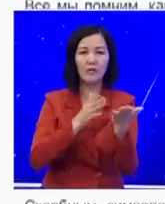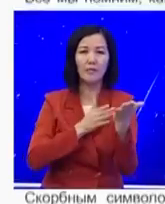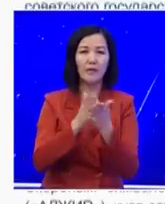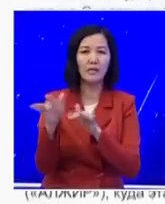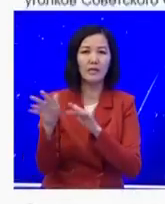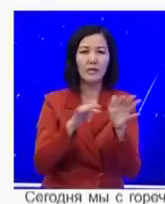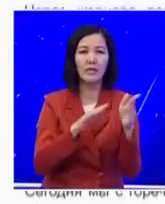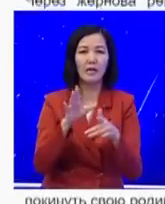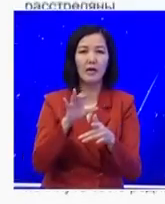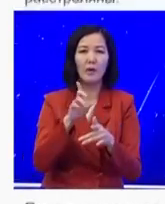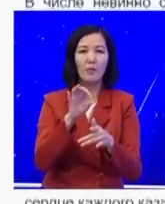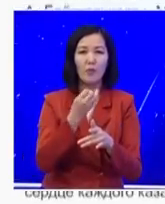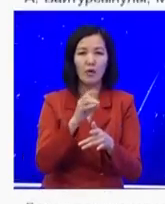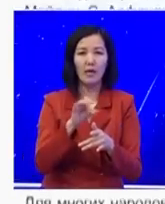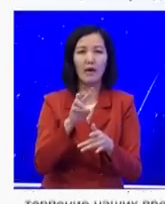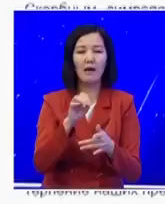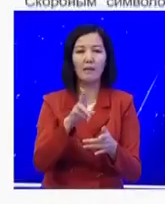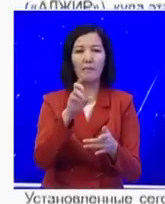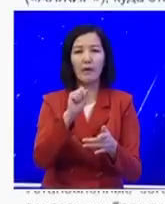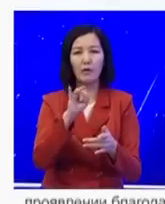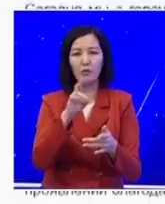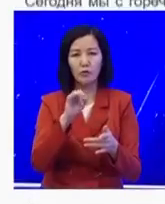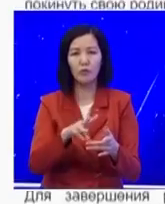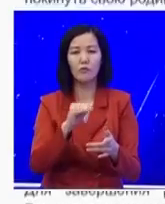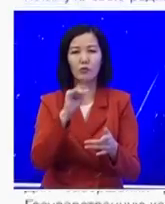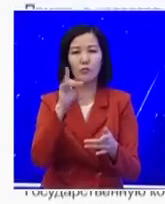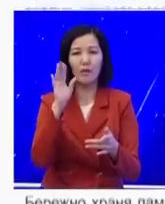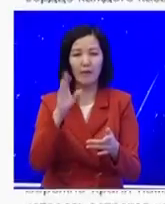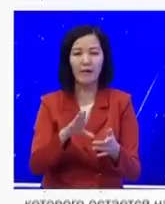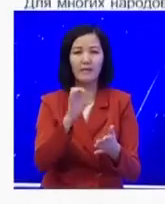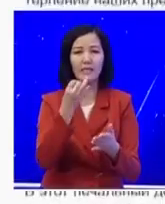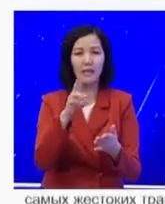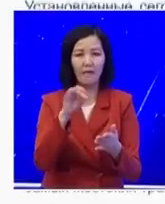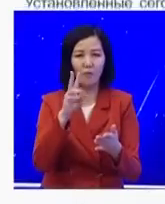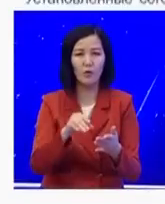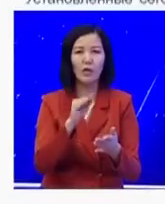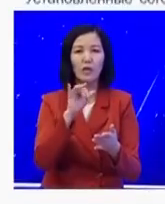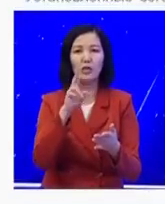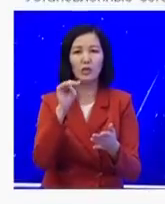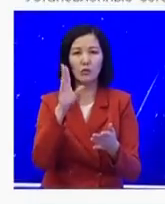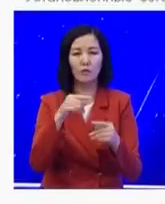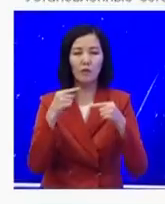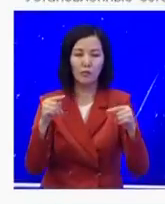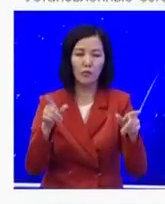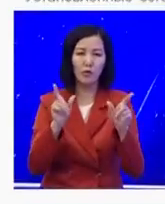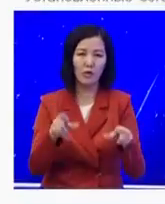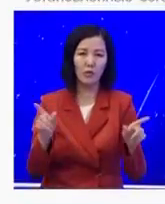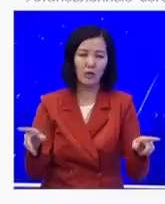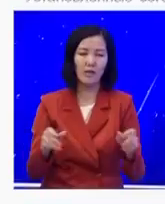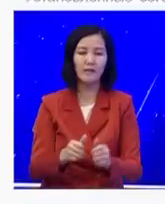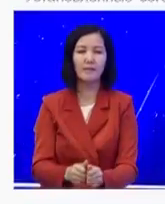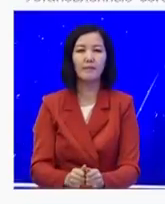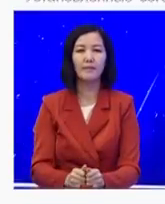деятели, как Алихан Бөкейхан, Ахмет Байтурсынов, Мағжан Жумабаев, Сакен Сейфуллин, Илья Жансугуров и многие